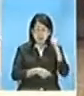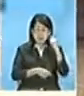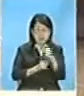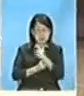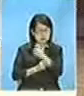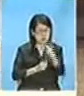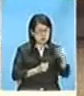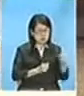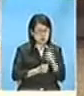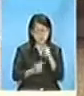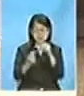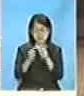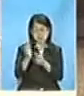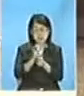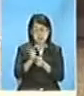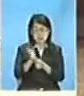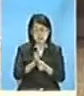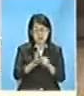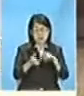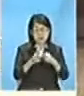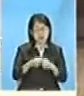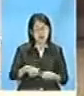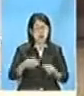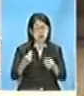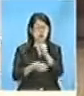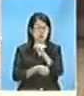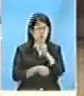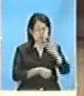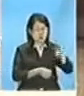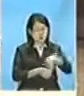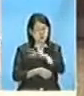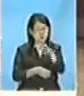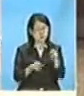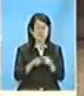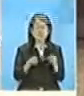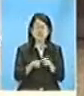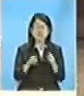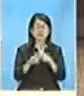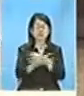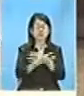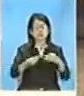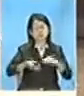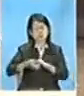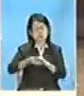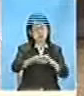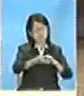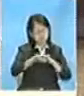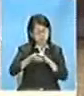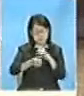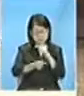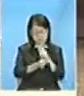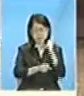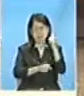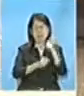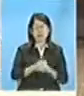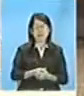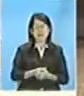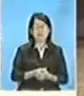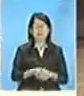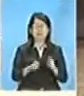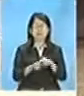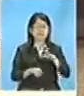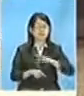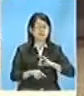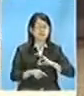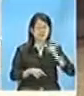การแก้ปัญหาให้เพื่อนสมาชิกทุกฝ่ายอยู่ในสภาพที่ทุกท่านอยู่ได้ทำงานร่วมกันได้และแบบที่สบายใ